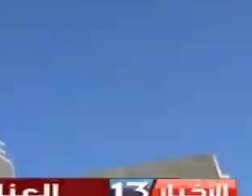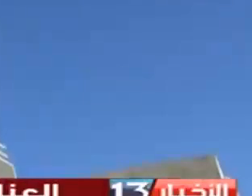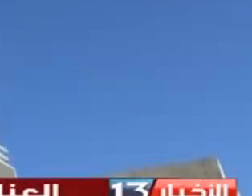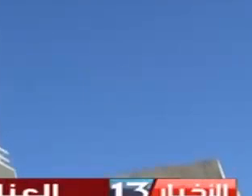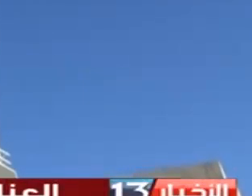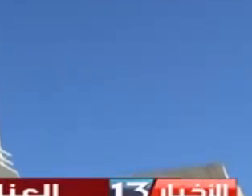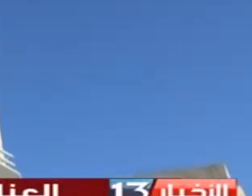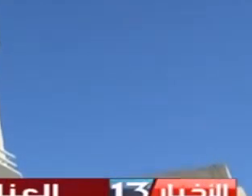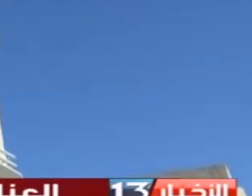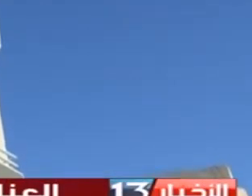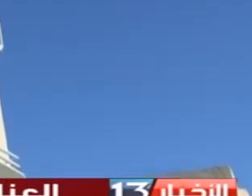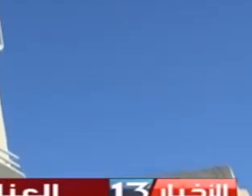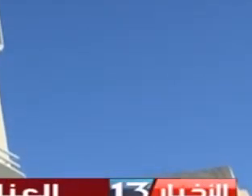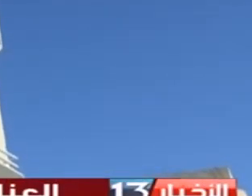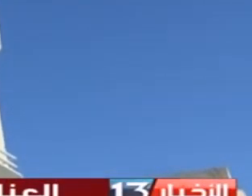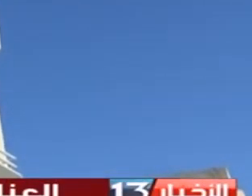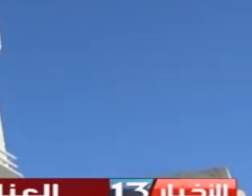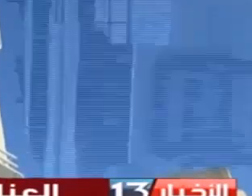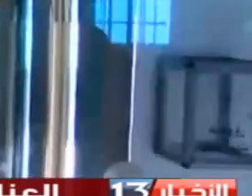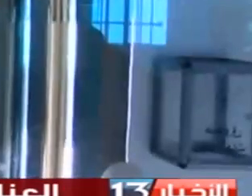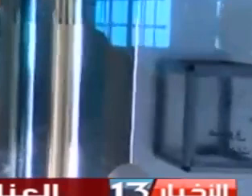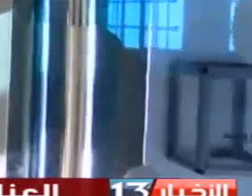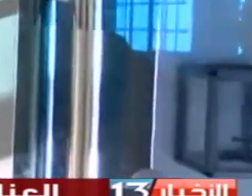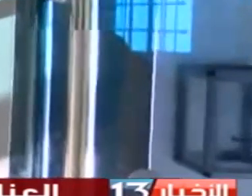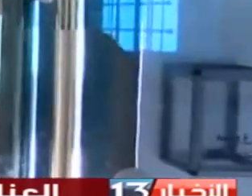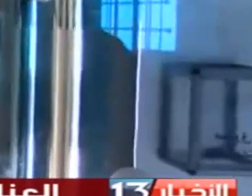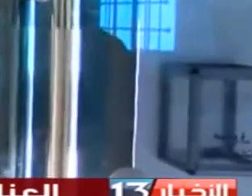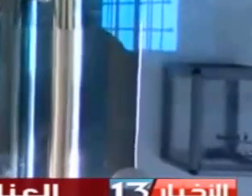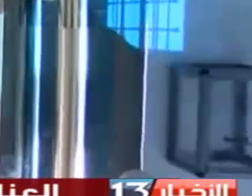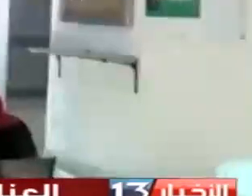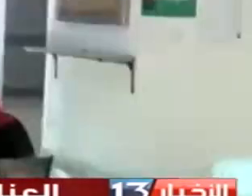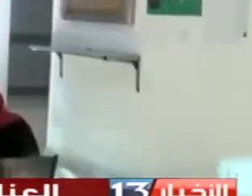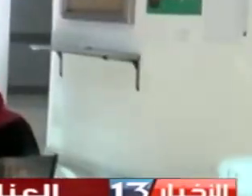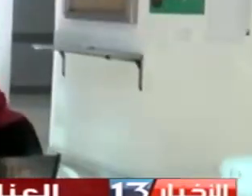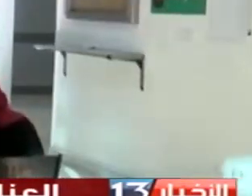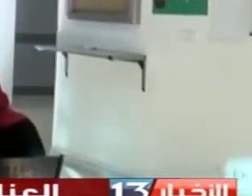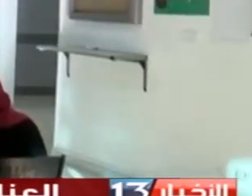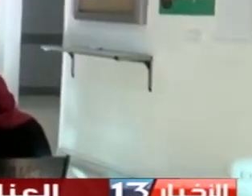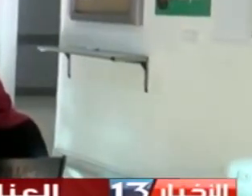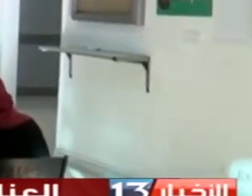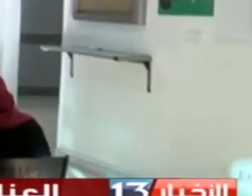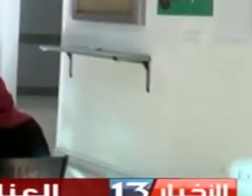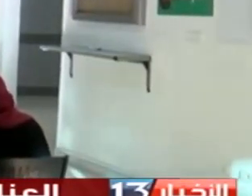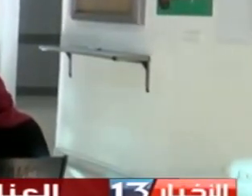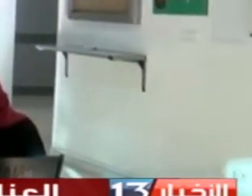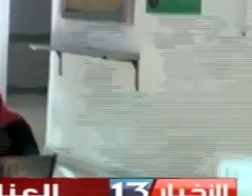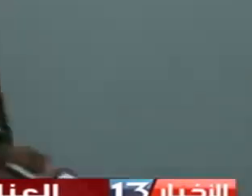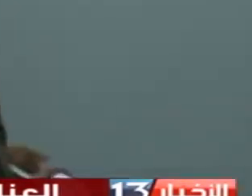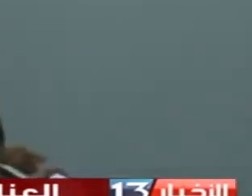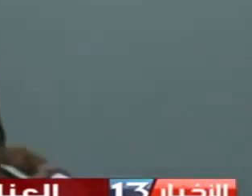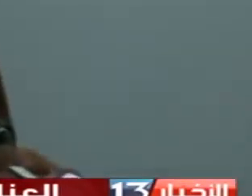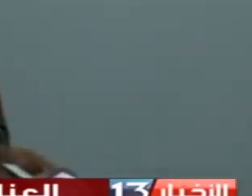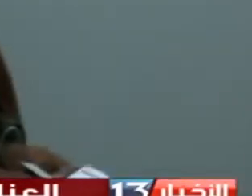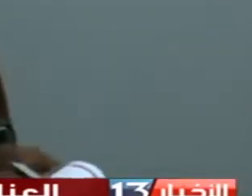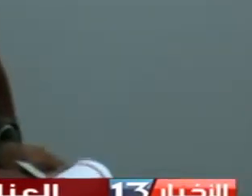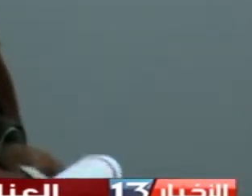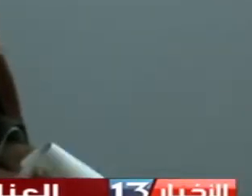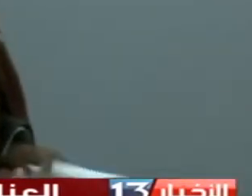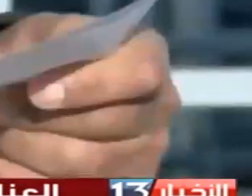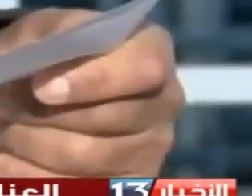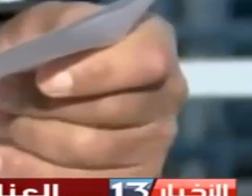تعزيز اطلاق ما الطبيب المركز الجهوي للتامين على المرض بتطوير عقبه شركات المواطنين الم من تعطيل